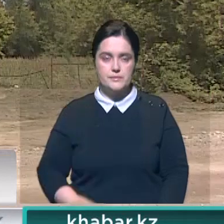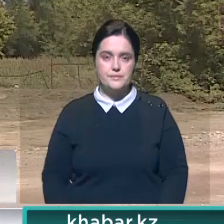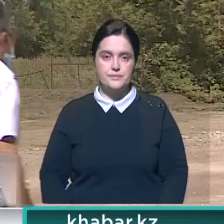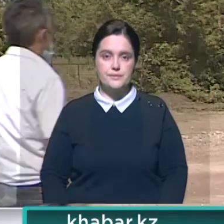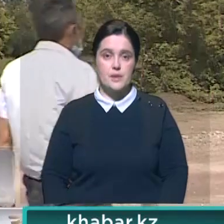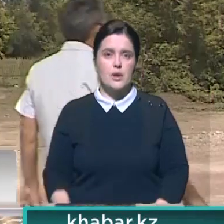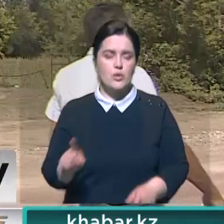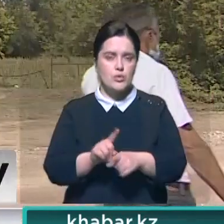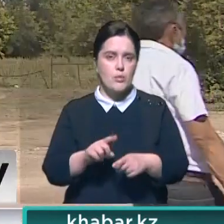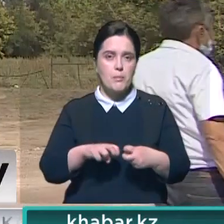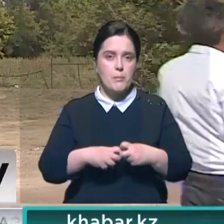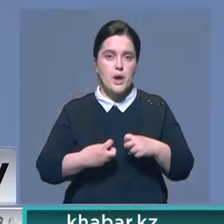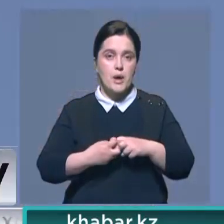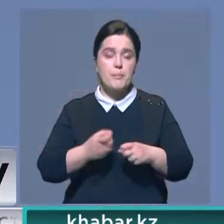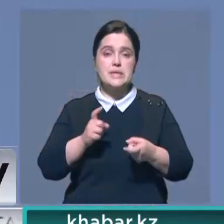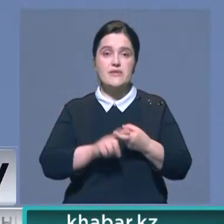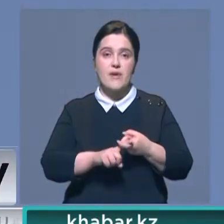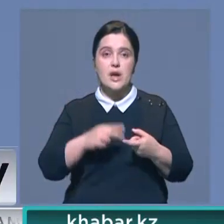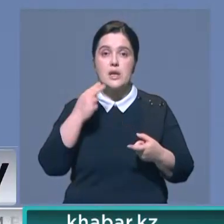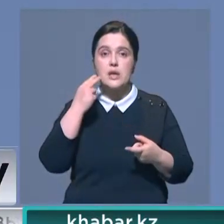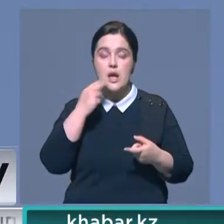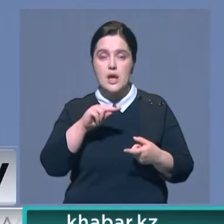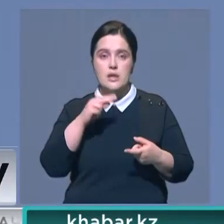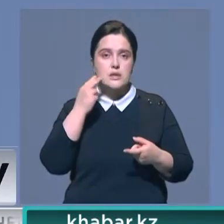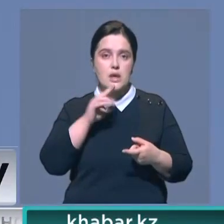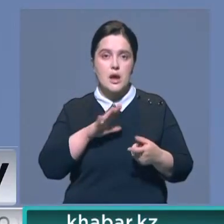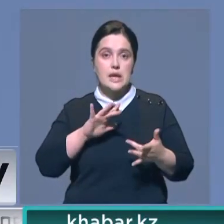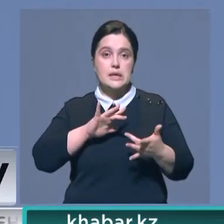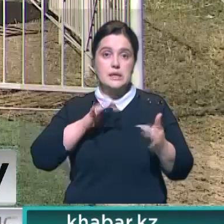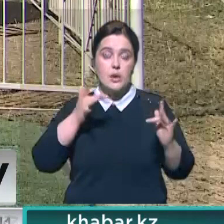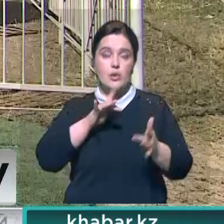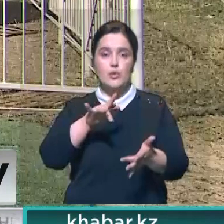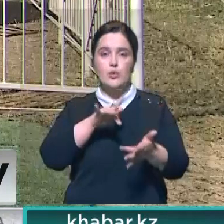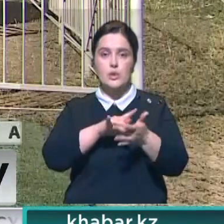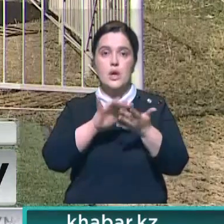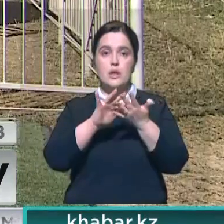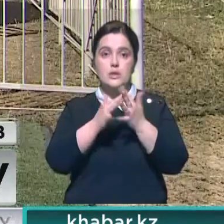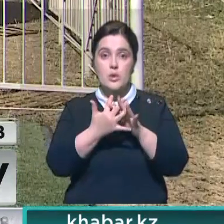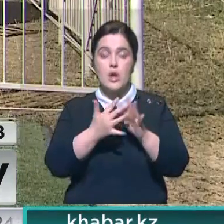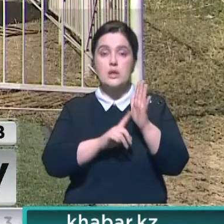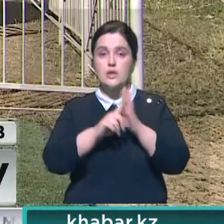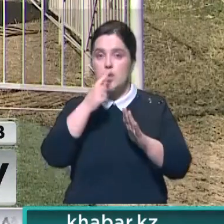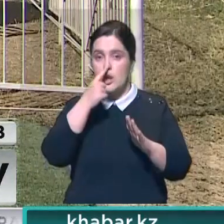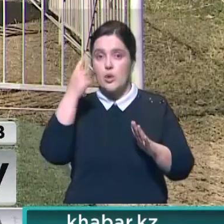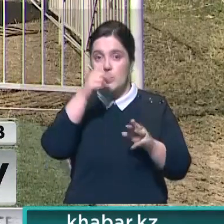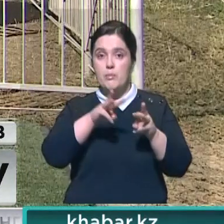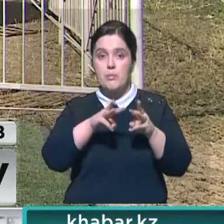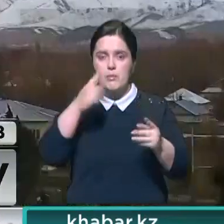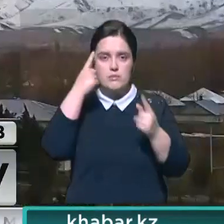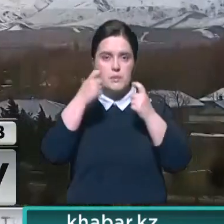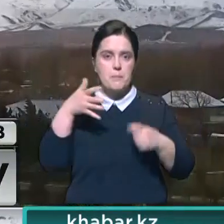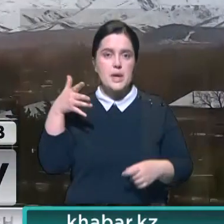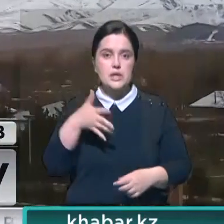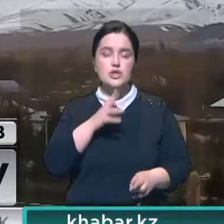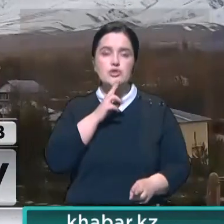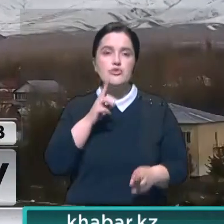то стра стоит вопрос связанный с качеством и доступностью интернета в городах и сёлах Республики только с начала года правительство поступило